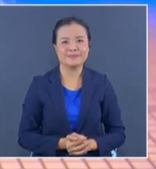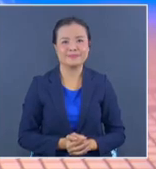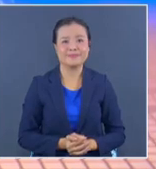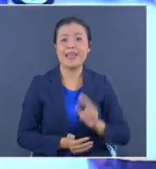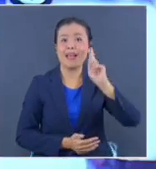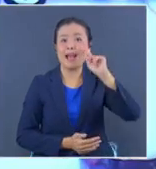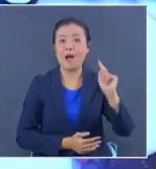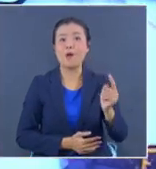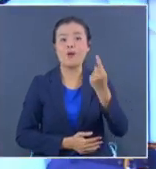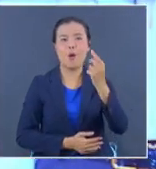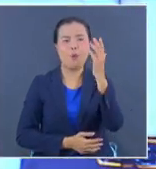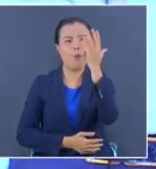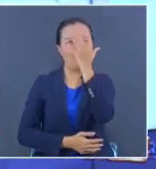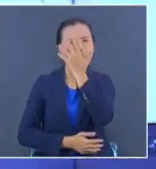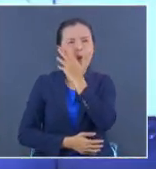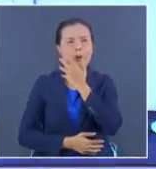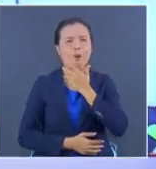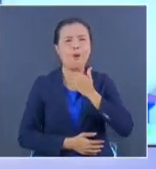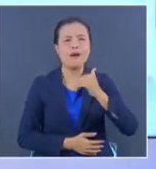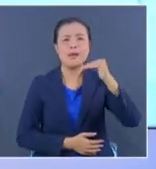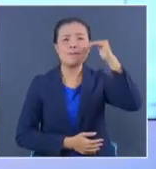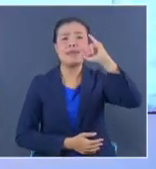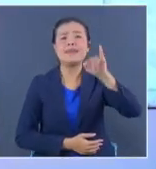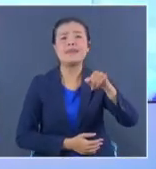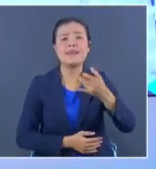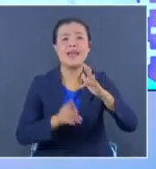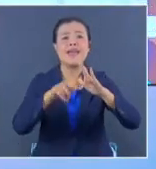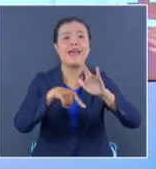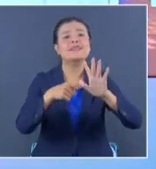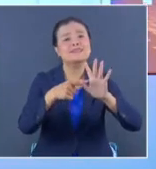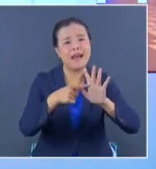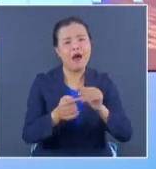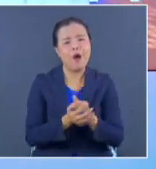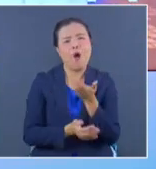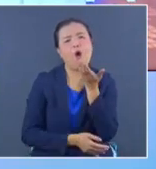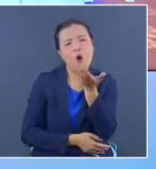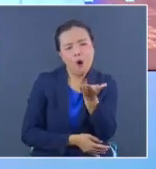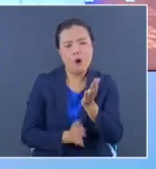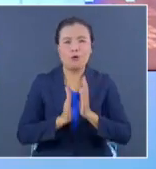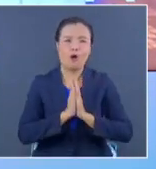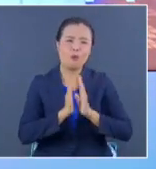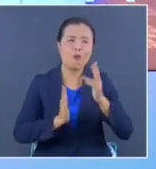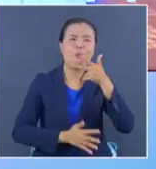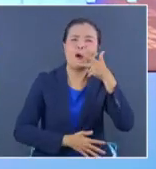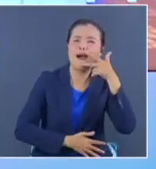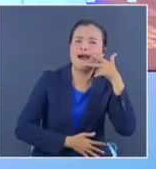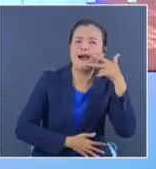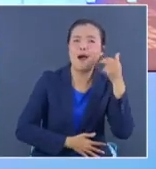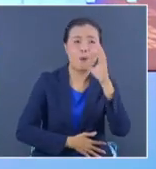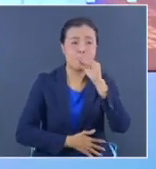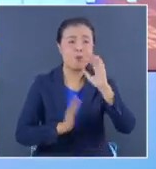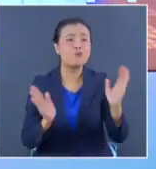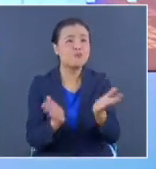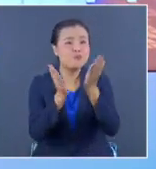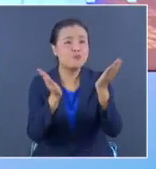าเริ่มต้นข่าวแรกกับความหล่อของพี่จ๋าหรือมาร์คต้วนนะคะที่ได้ส่งลูกอ้อนขอบคุณแฟนคลับชาวไทยค่ะที่ได้ให้การสนับส